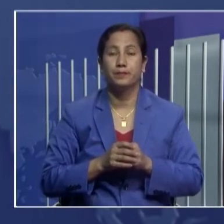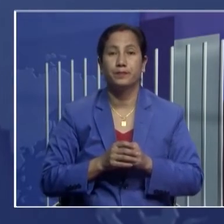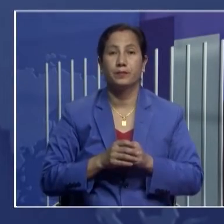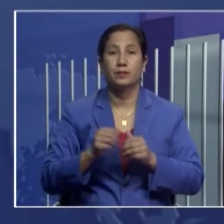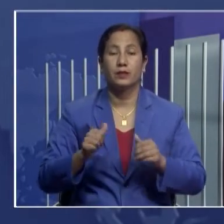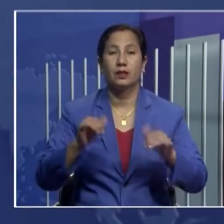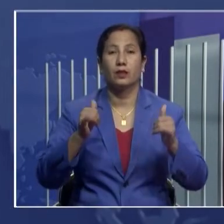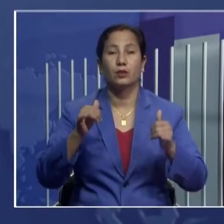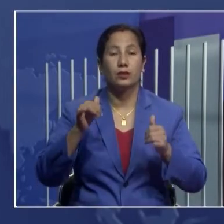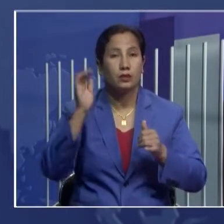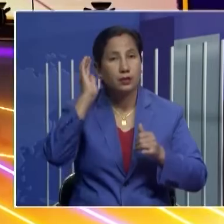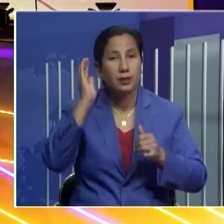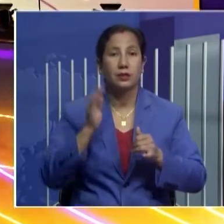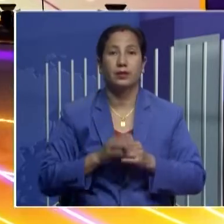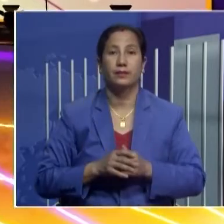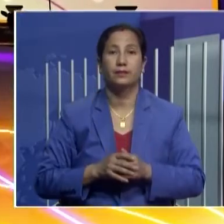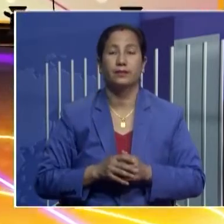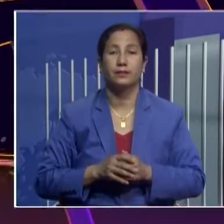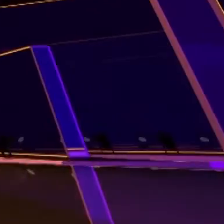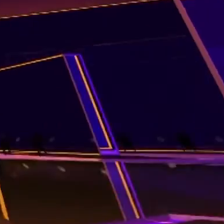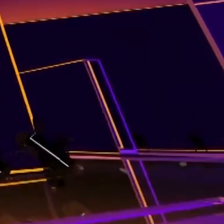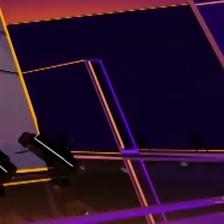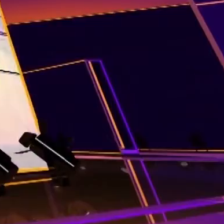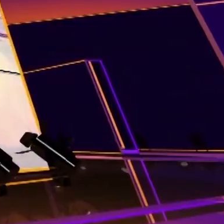अब खेलकुद समाचार।